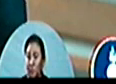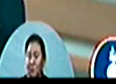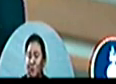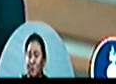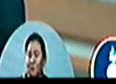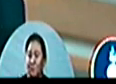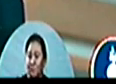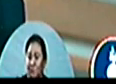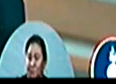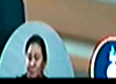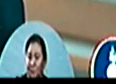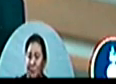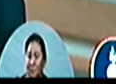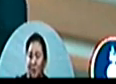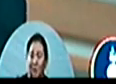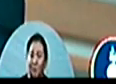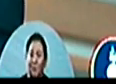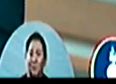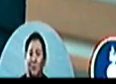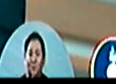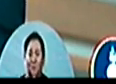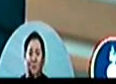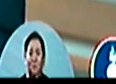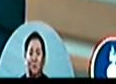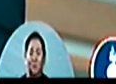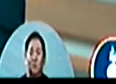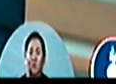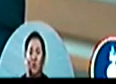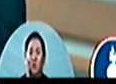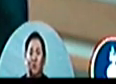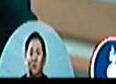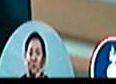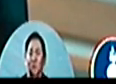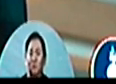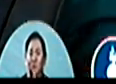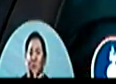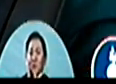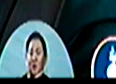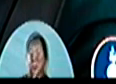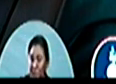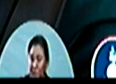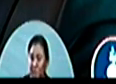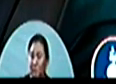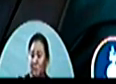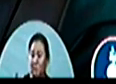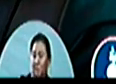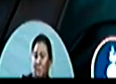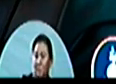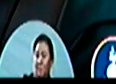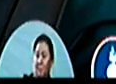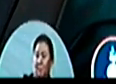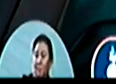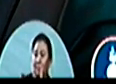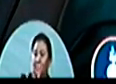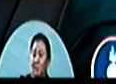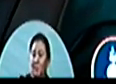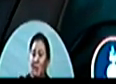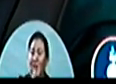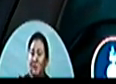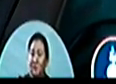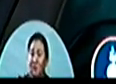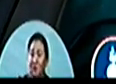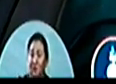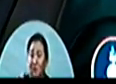даргаыг тогтолцоогоо хамгаалах дотоодын зэрэг байгуулж байгаа хэрэг. Ялгаа өрдөөлээ. Хуулийг яаж жирийн хүмүүс ашигтай